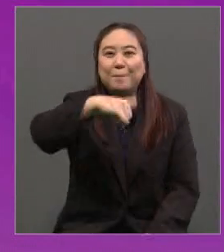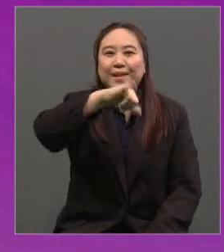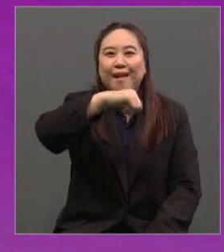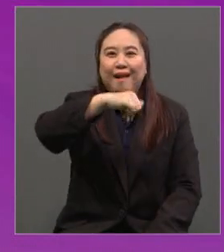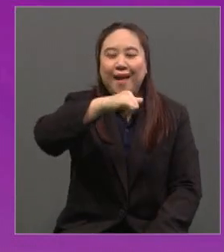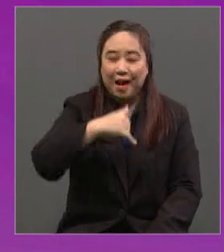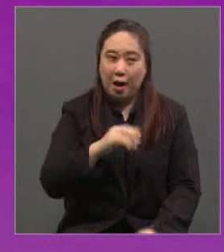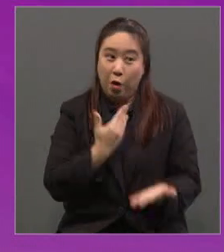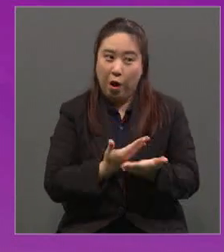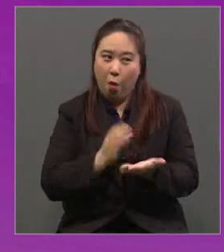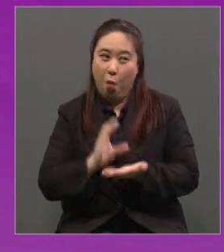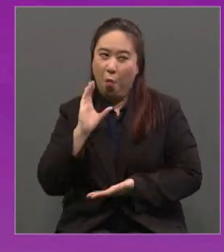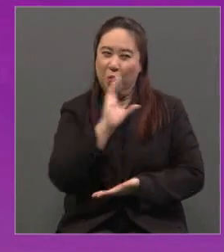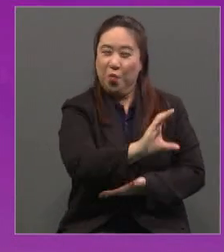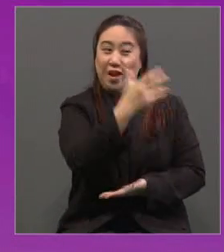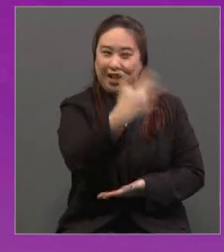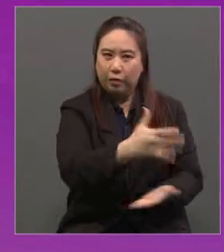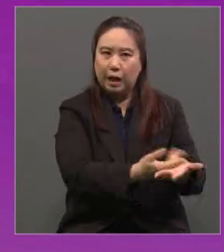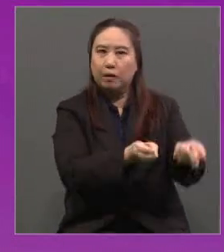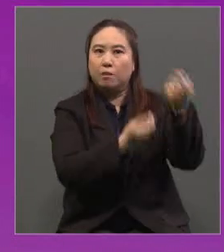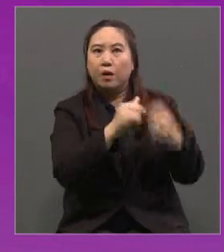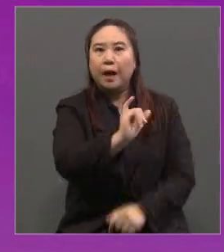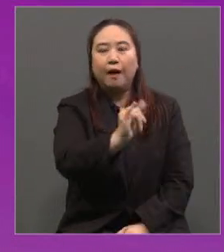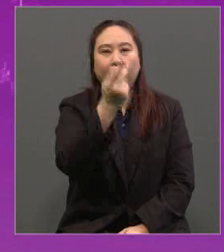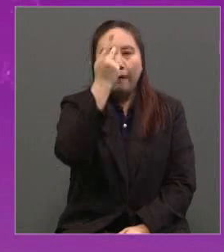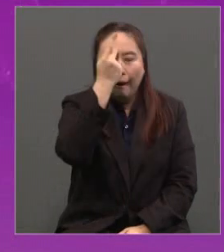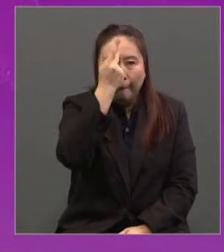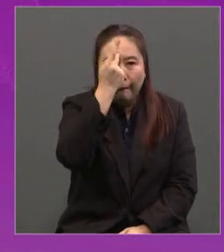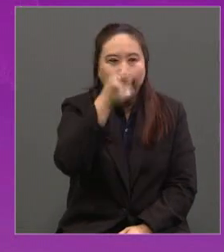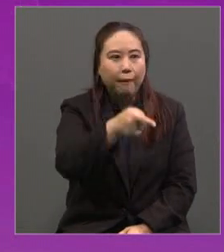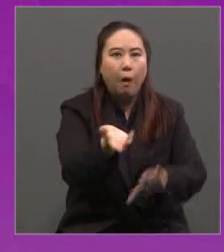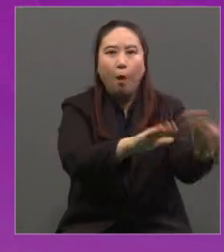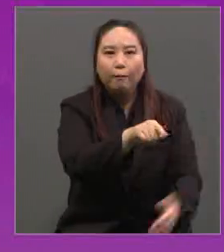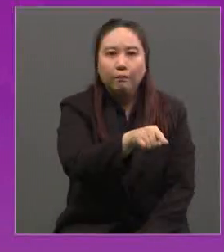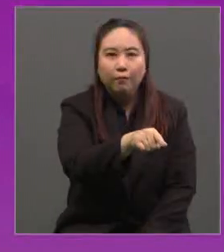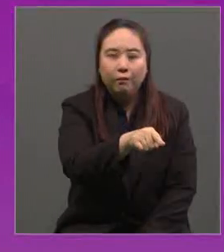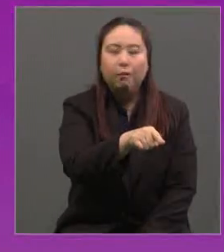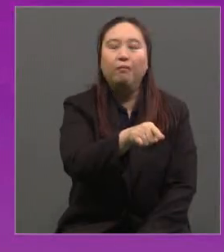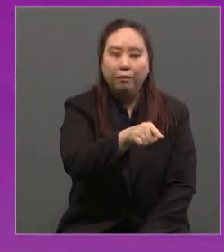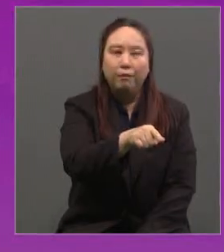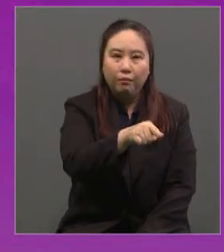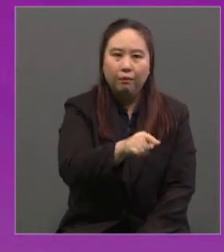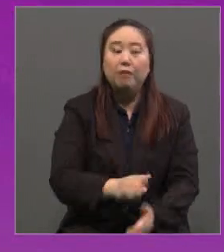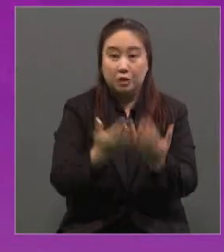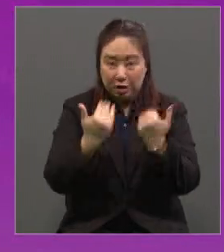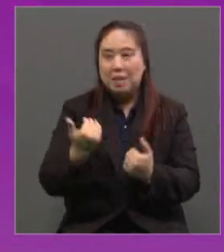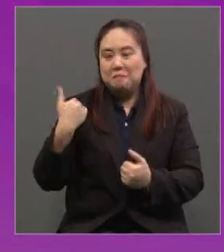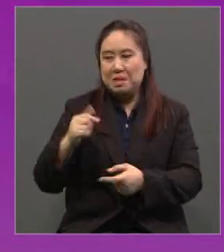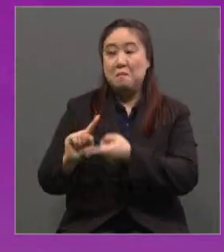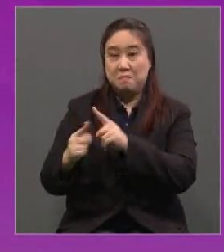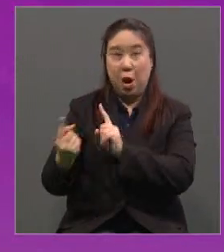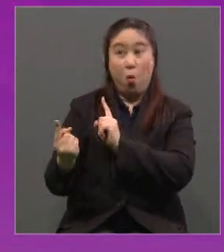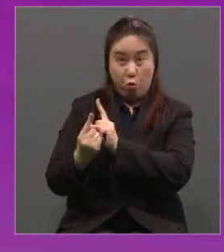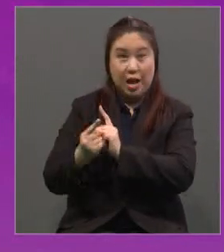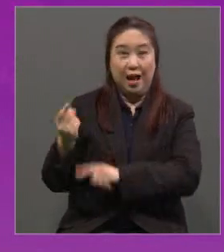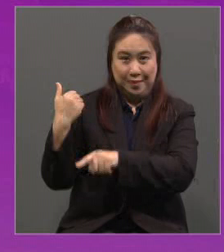อนที่เราจะได้ทุนคืน อัน นี้ต้องยอมรับว่า Forex 3D มีคนรู้จักเล่นไหม อ ันนี้เรา